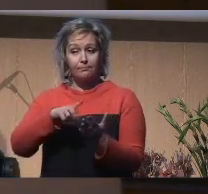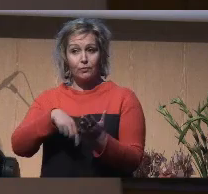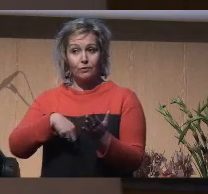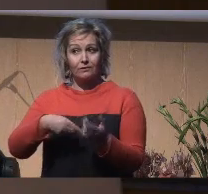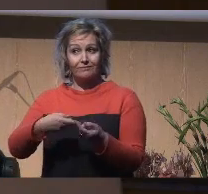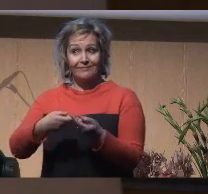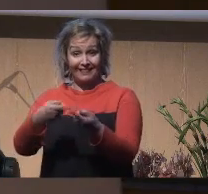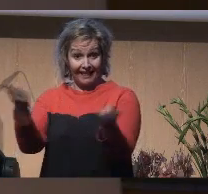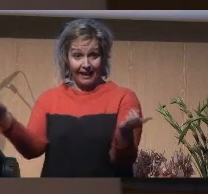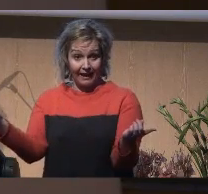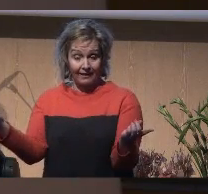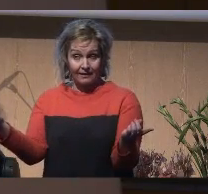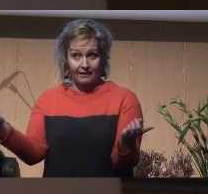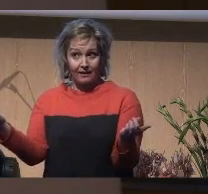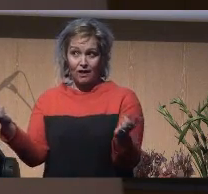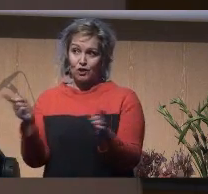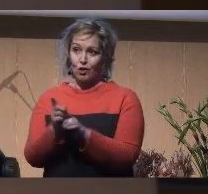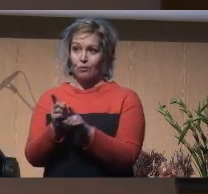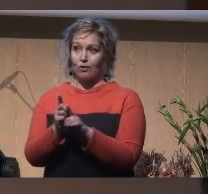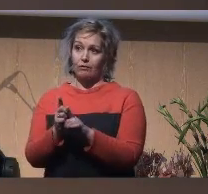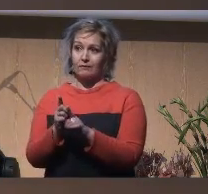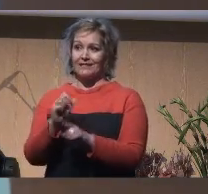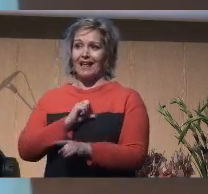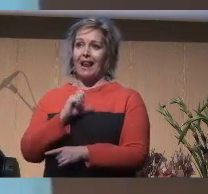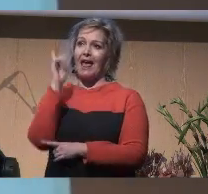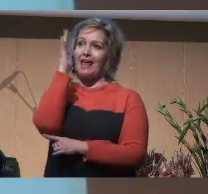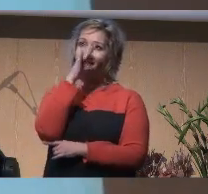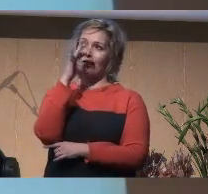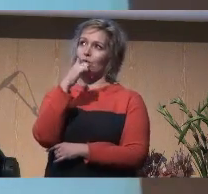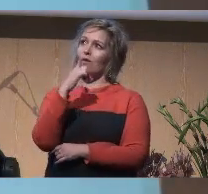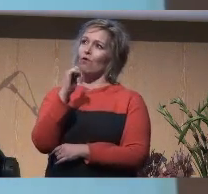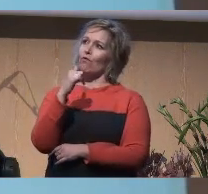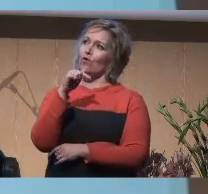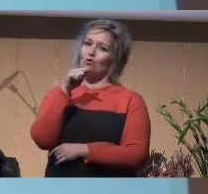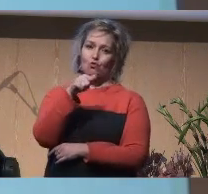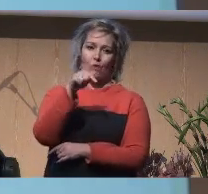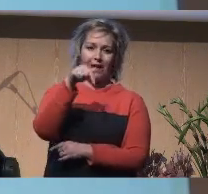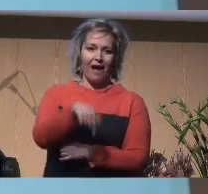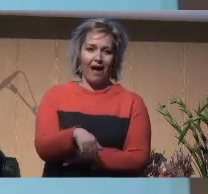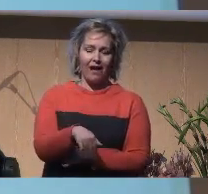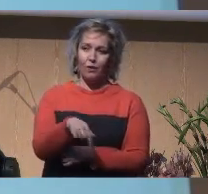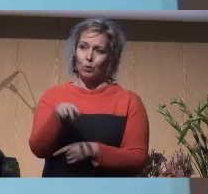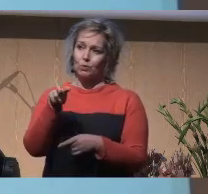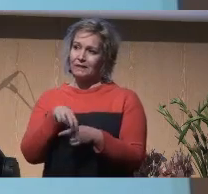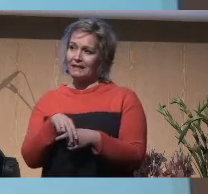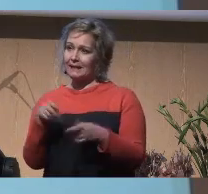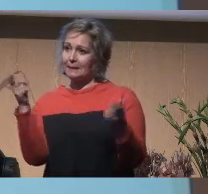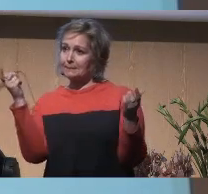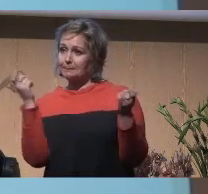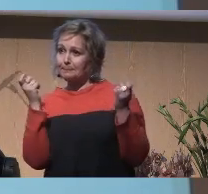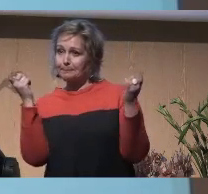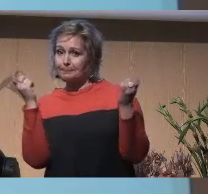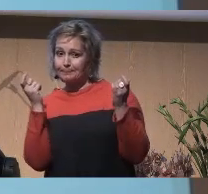til dere, som en sånn selvrefleksjon, hvorfor du her og sitter og hører